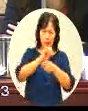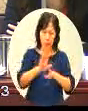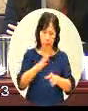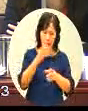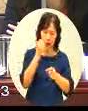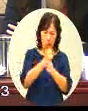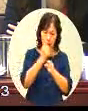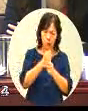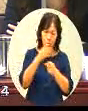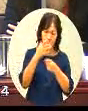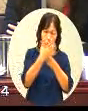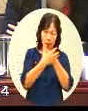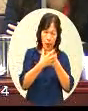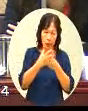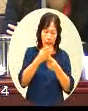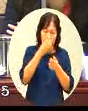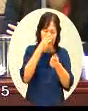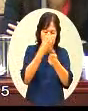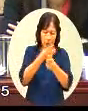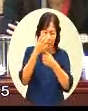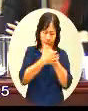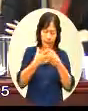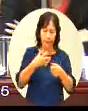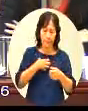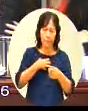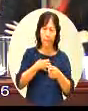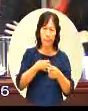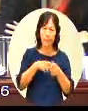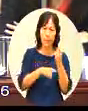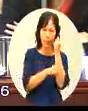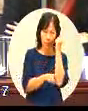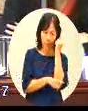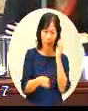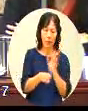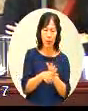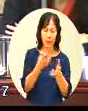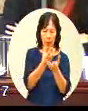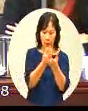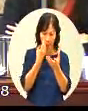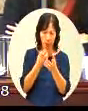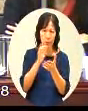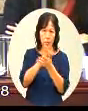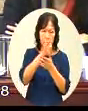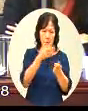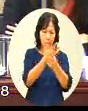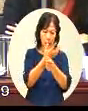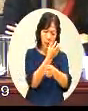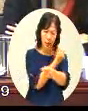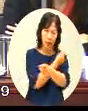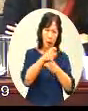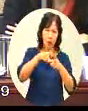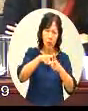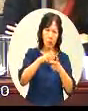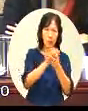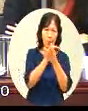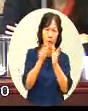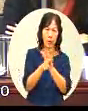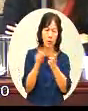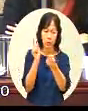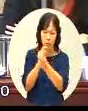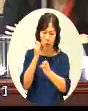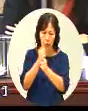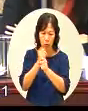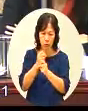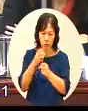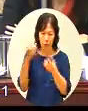害保护法，你把它拉进来之后，你去看会让劳工朋友啊，对于一个职灾的一